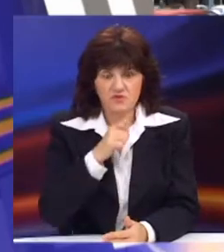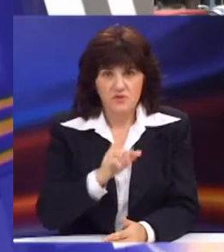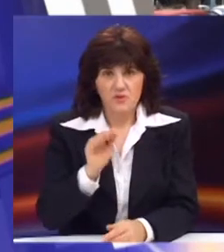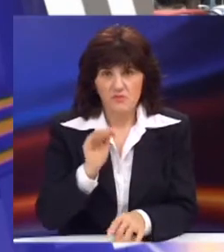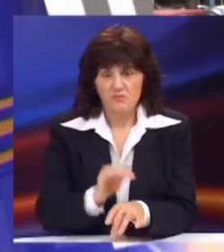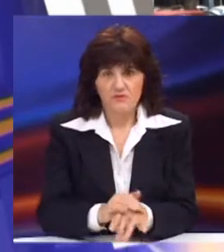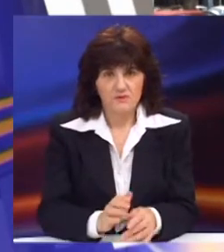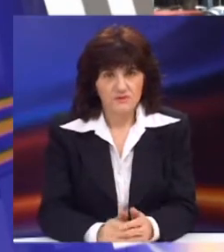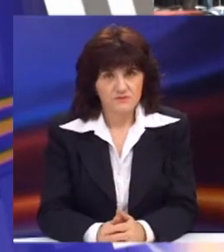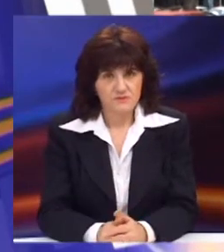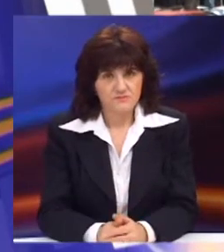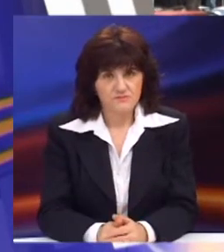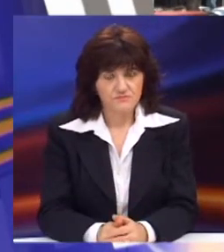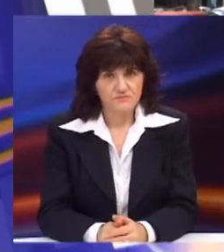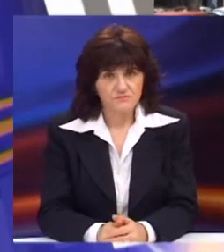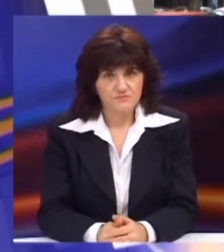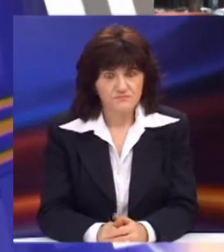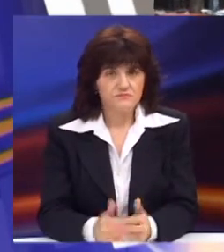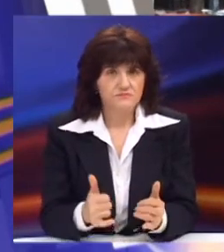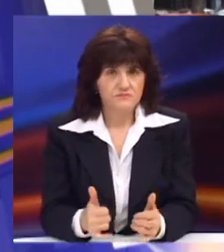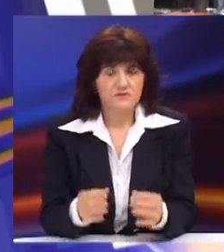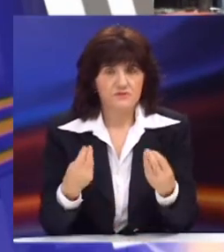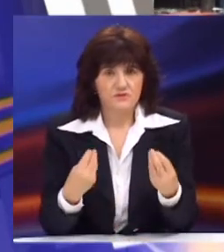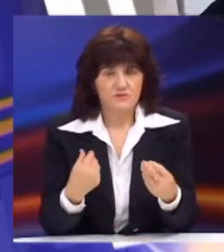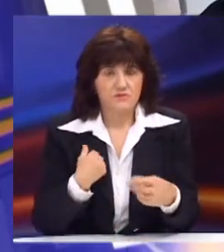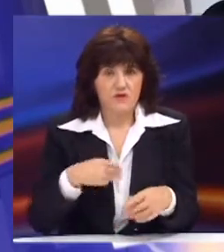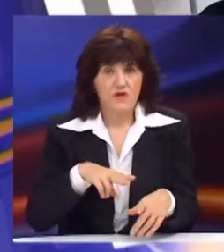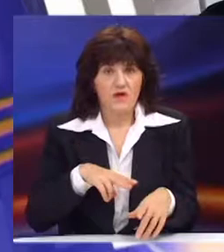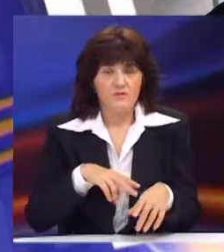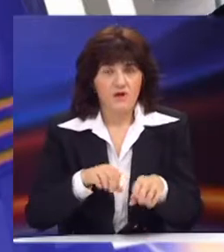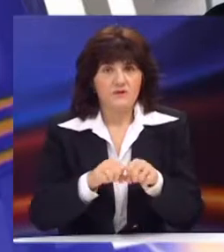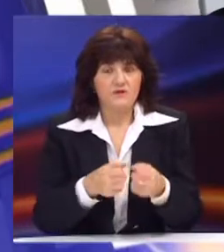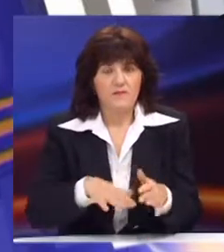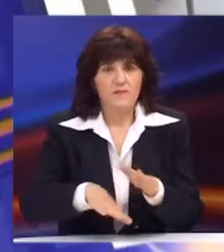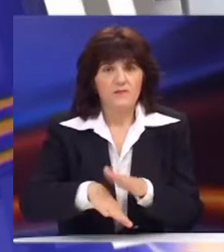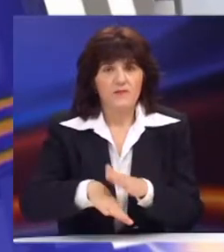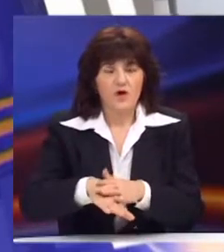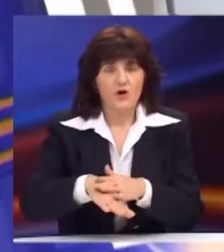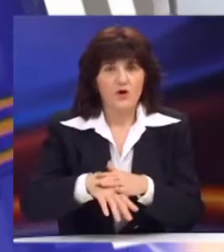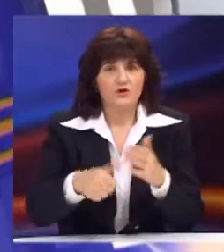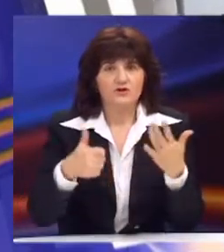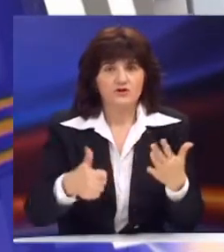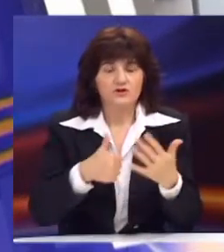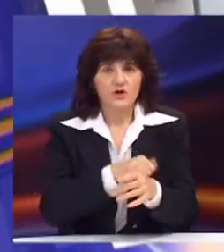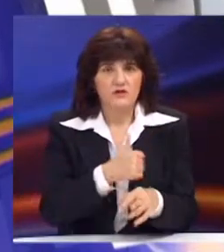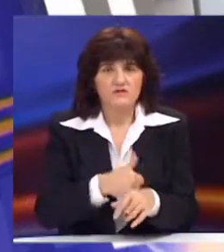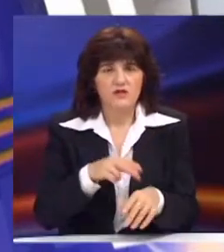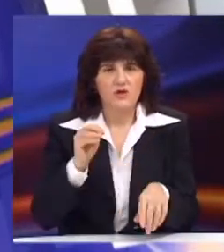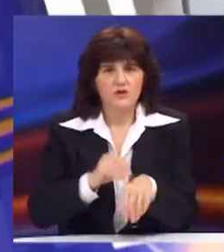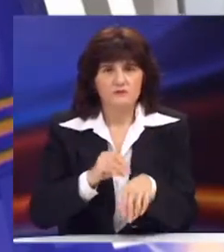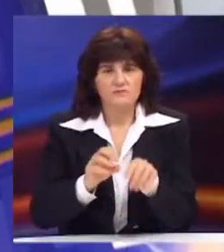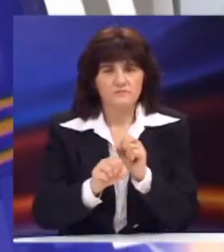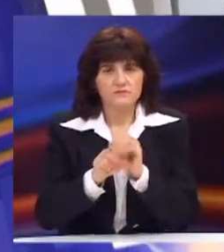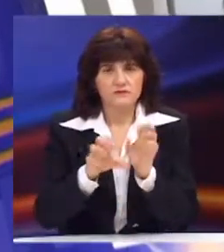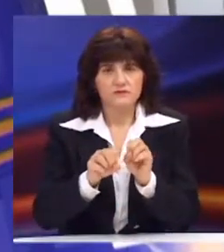ja ništa nisam primetio. Za sad. Imam slomljenu nogu 6 godina i sad seva, nenormalno,